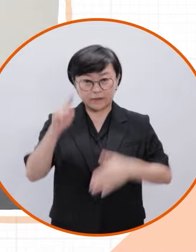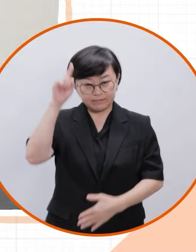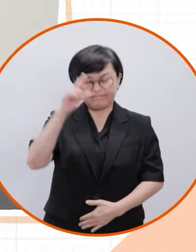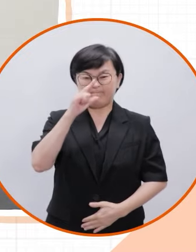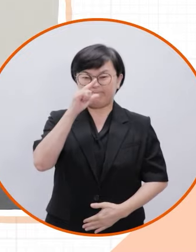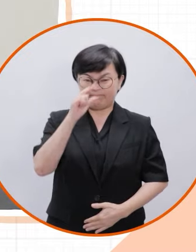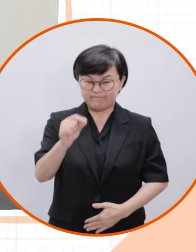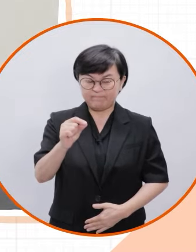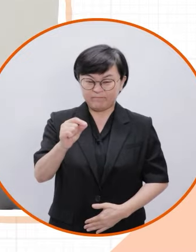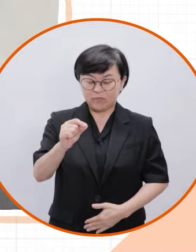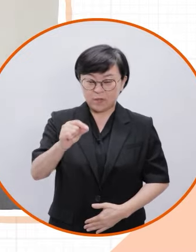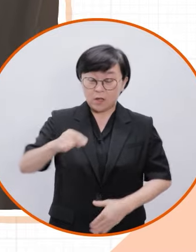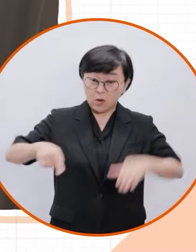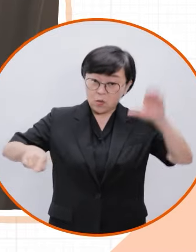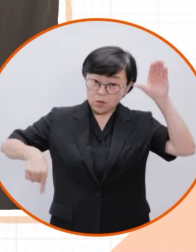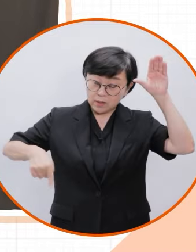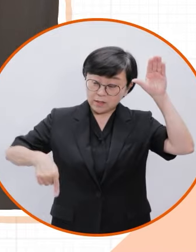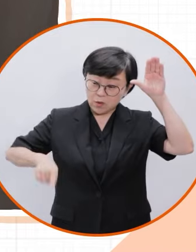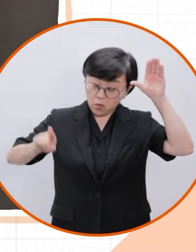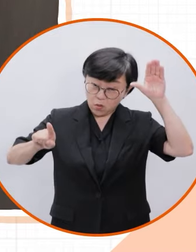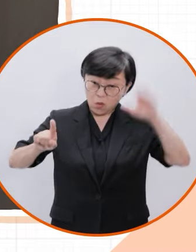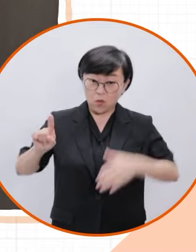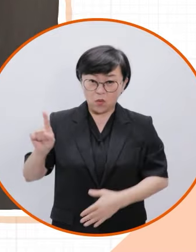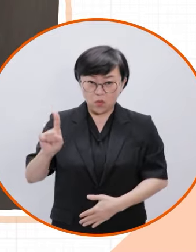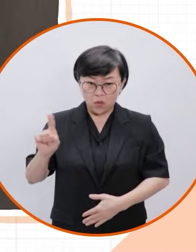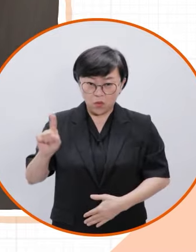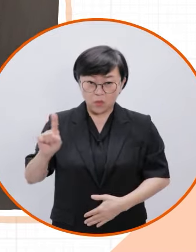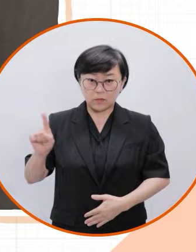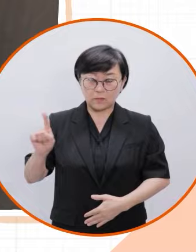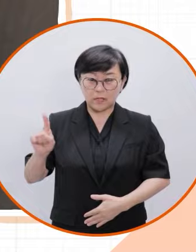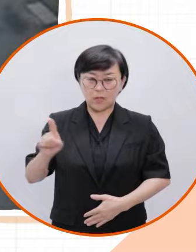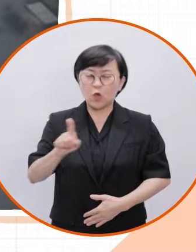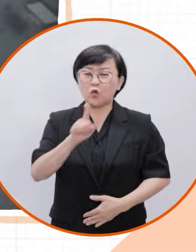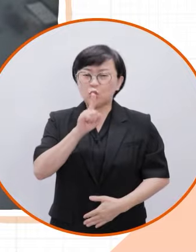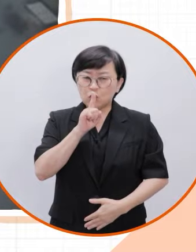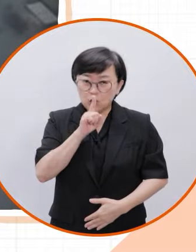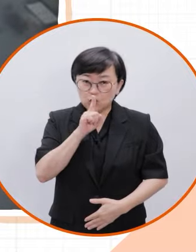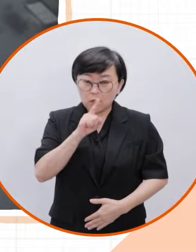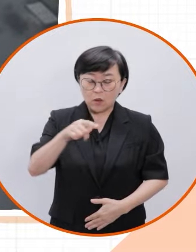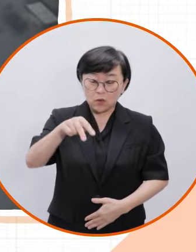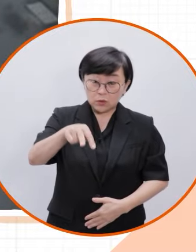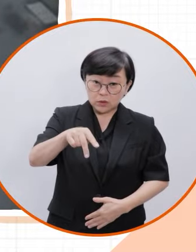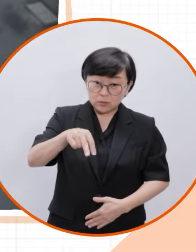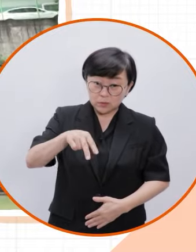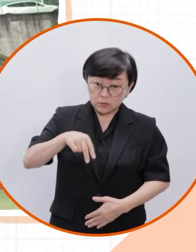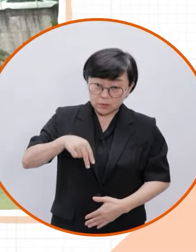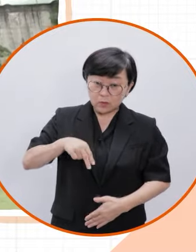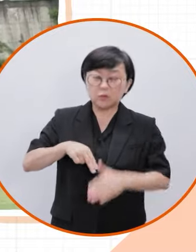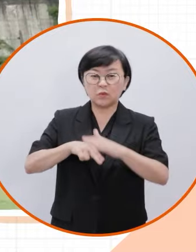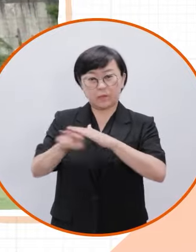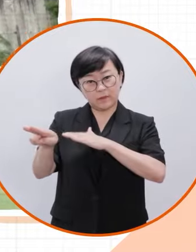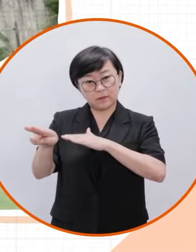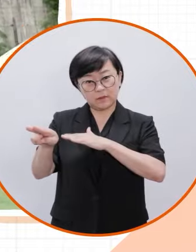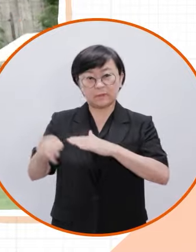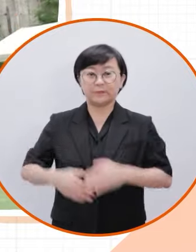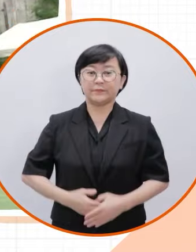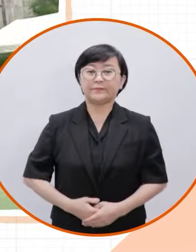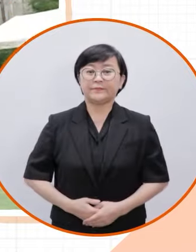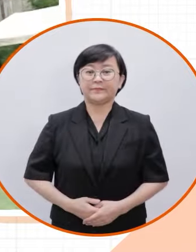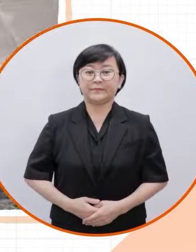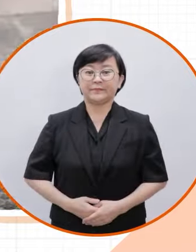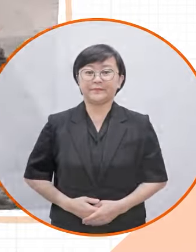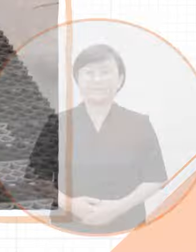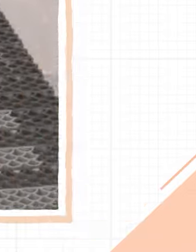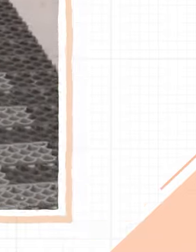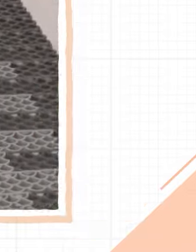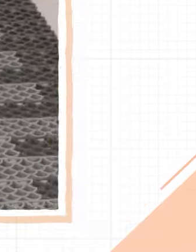만약 개가 으르렁거리거나 꼬리를 세우고 천천히 흔든다면 큰 소리를 내지 말고 뒷걸음질로 자리를